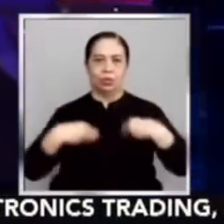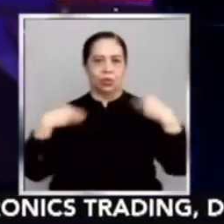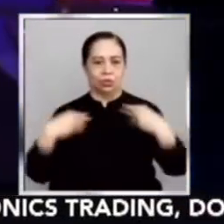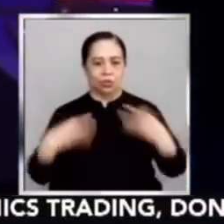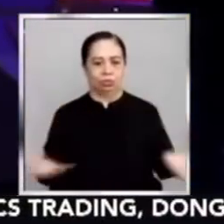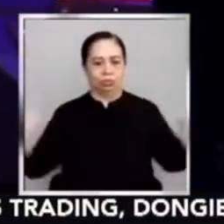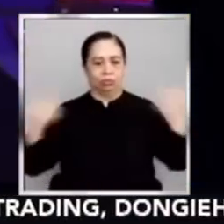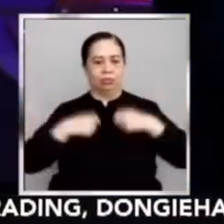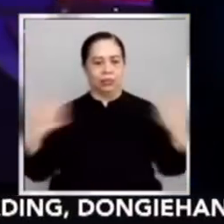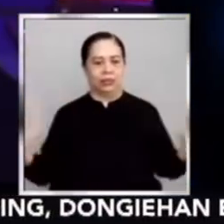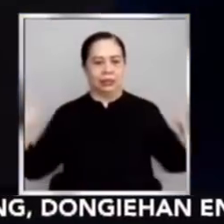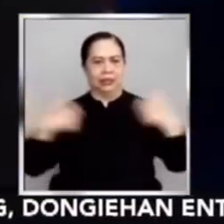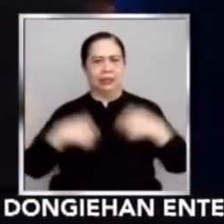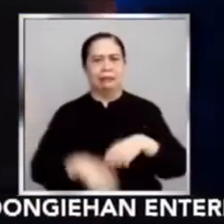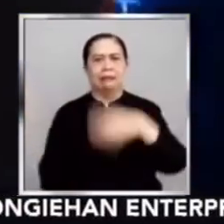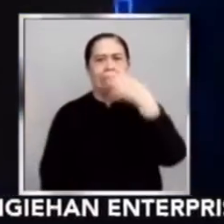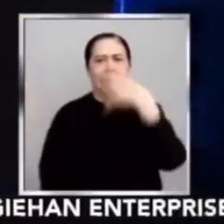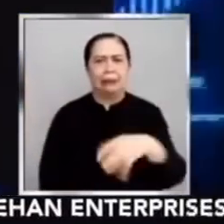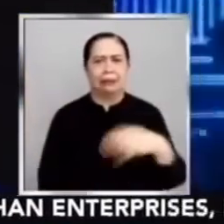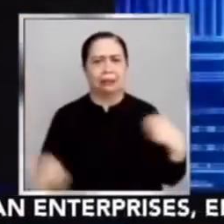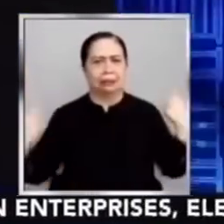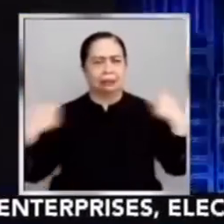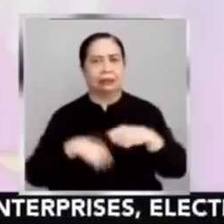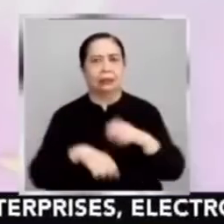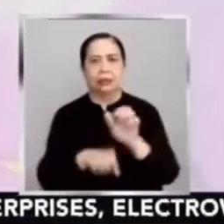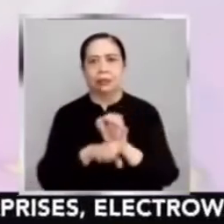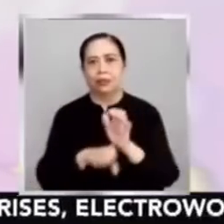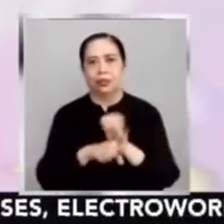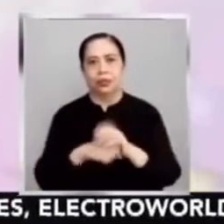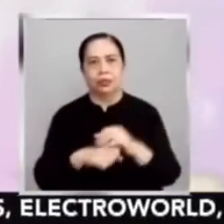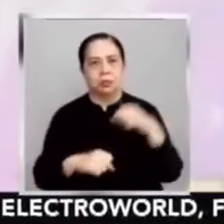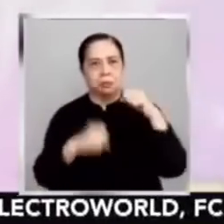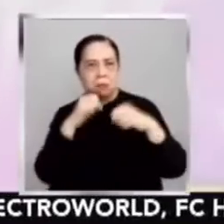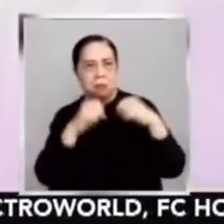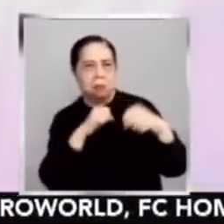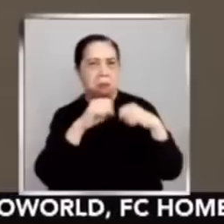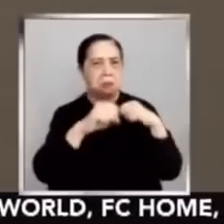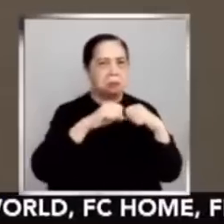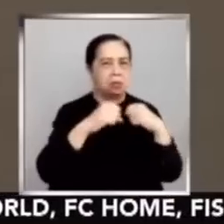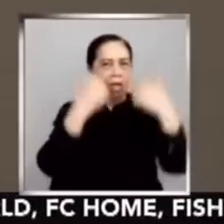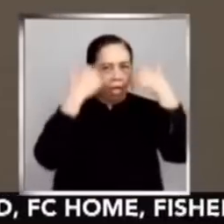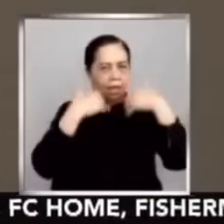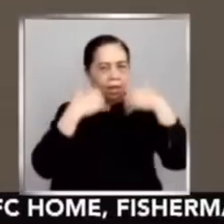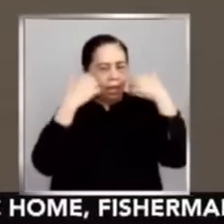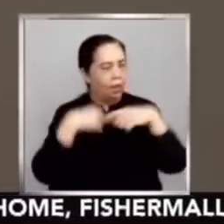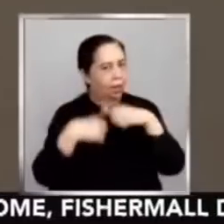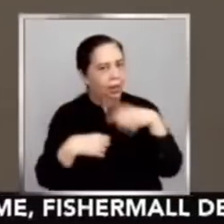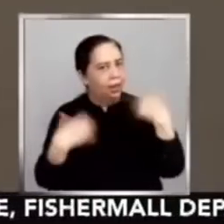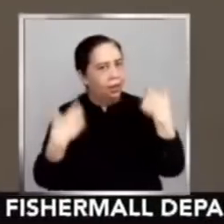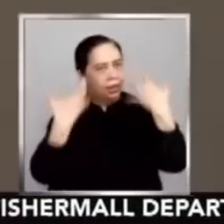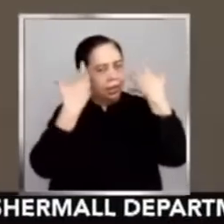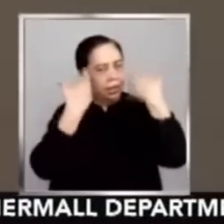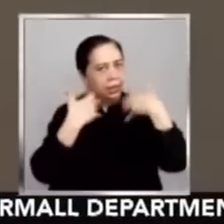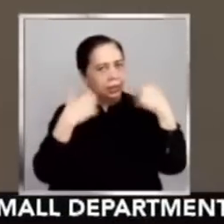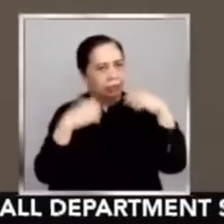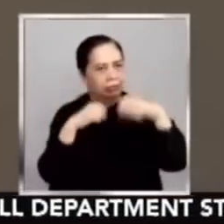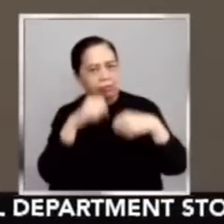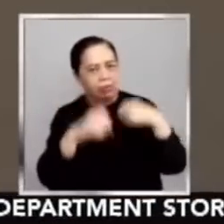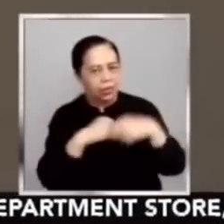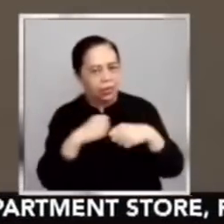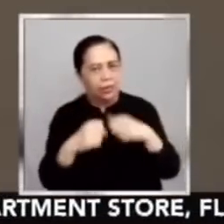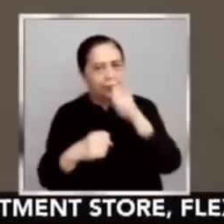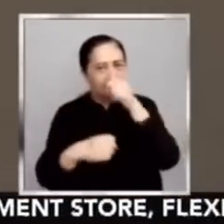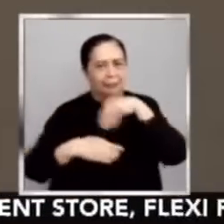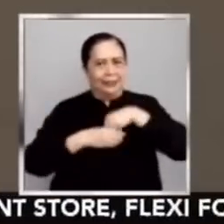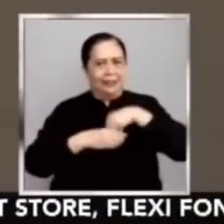mainit. Mainit talaga siya. Kunwari, isang fight scene lang yung kukunan, yung pawis ko talaga tagaktak hanggang loob.